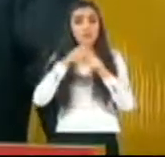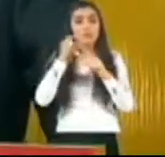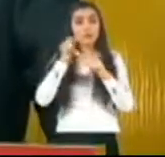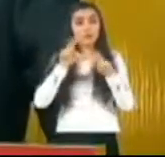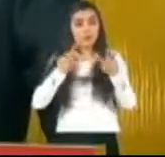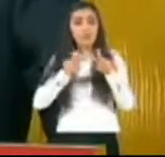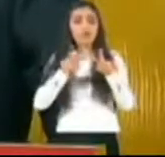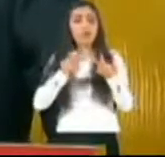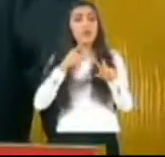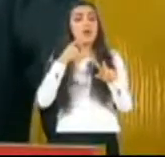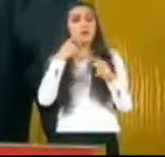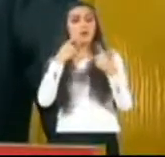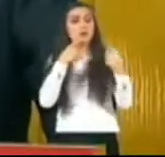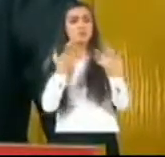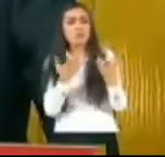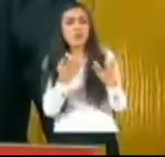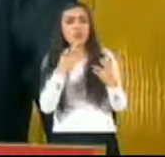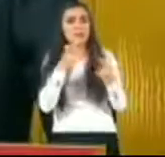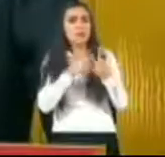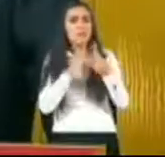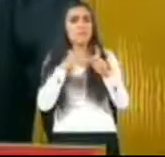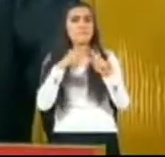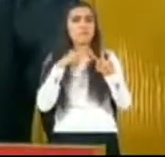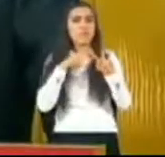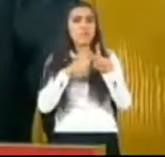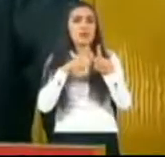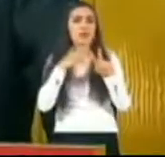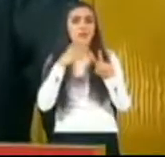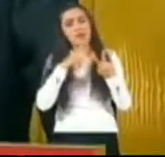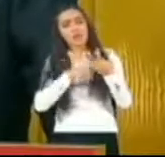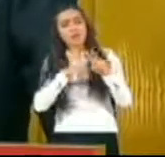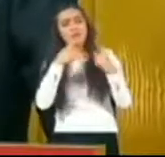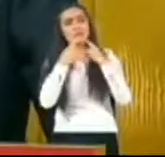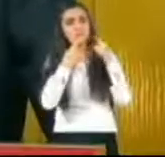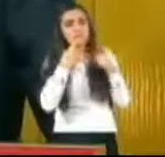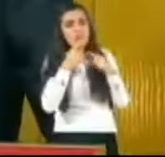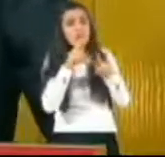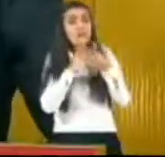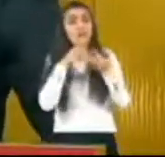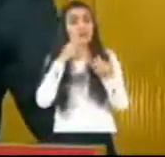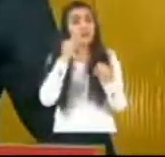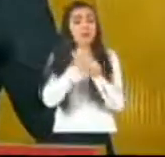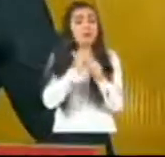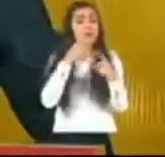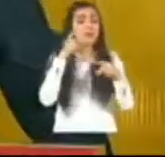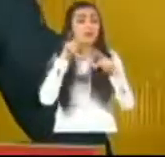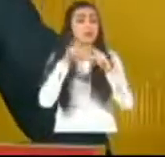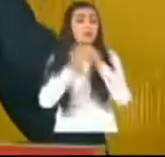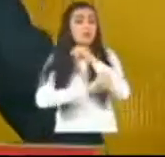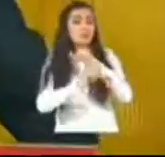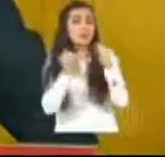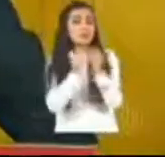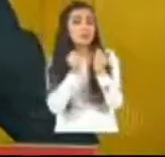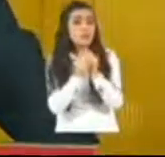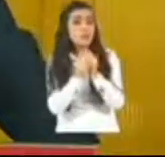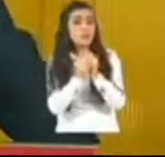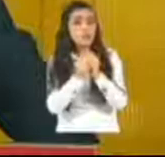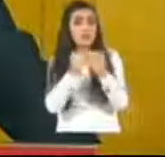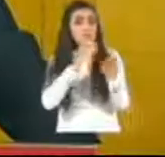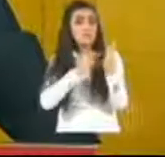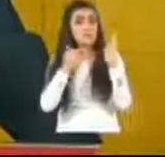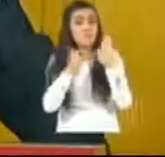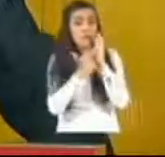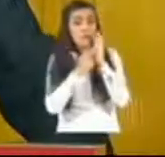YPG'yi konuştuklarını açıklamıştı. Rus askerleriyle YPG'li teröristlerin birlikteliklerini